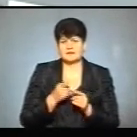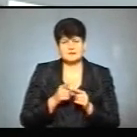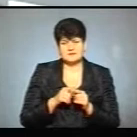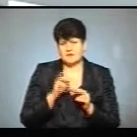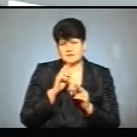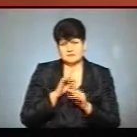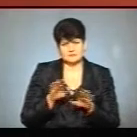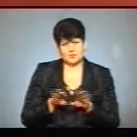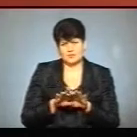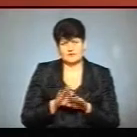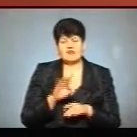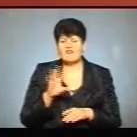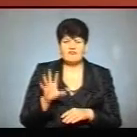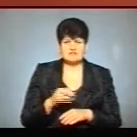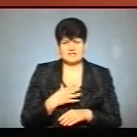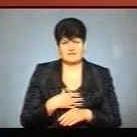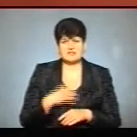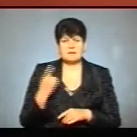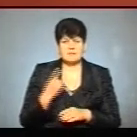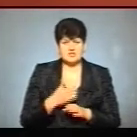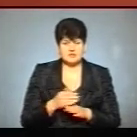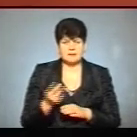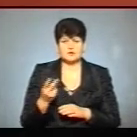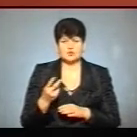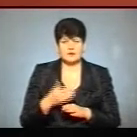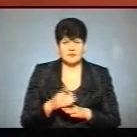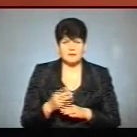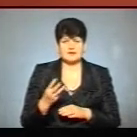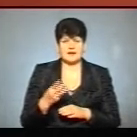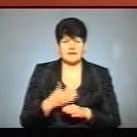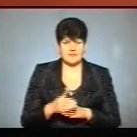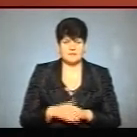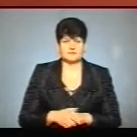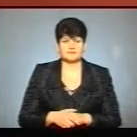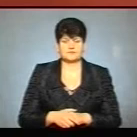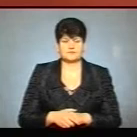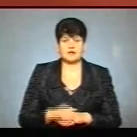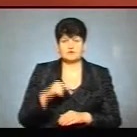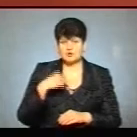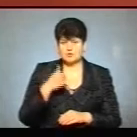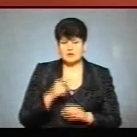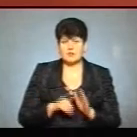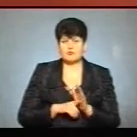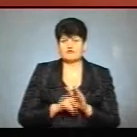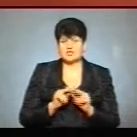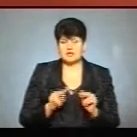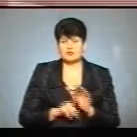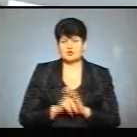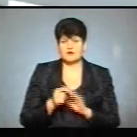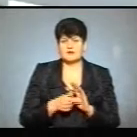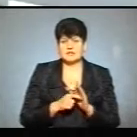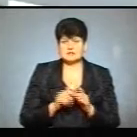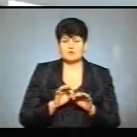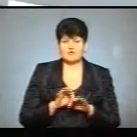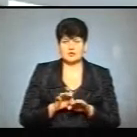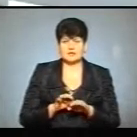це порівнювати. Все важливо. І перший етап, і другий етап, і третій етап. Цьогоріч для вчителів початкових класів проводили сертифікацію.